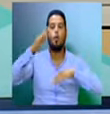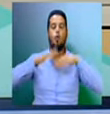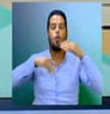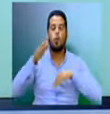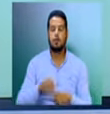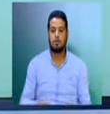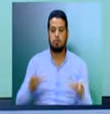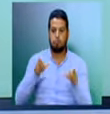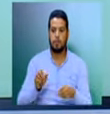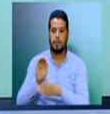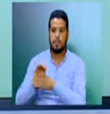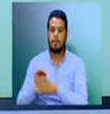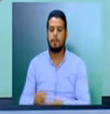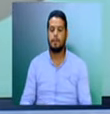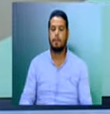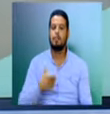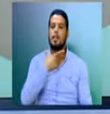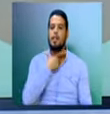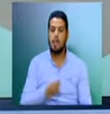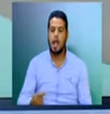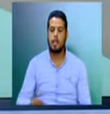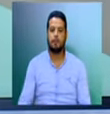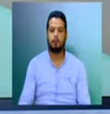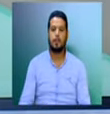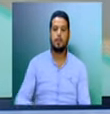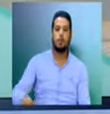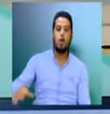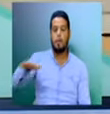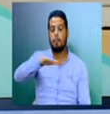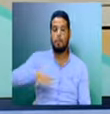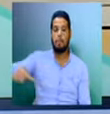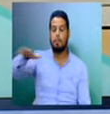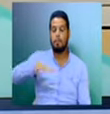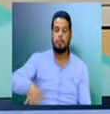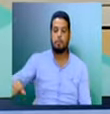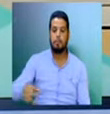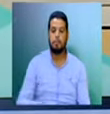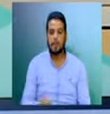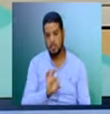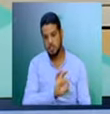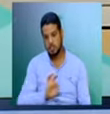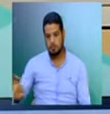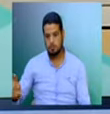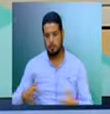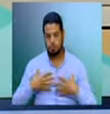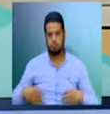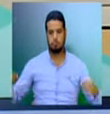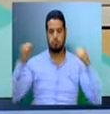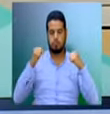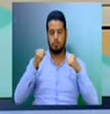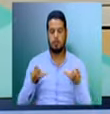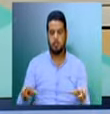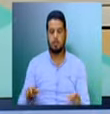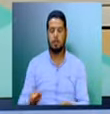حماية الأطفال، وتوفير بيئة سليمة لحماية الأطفال من خلال توفير دور الحضانة وتوفير